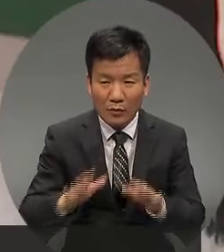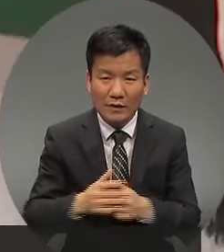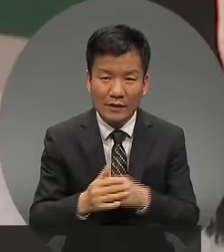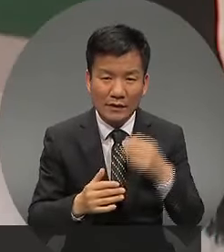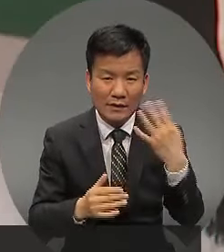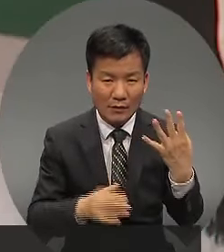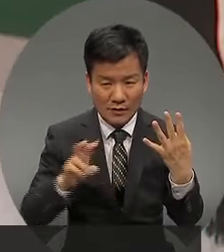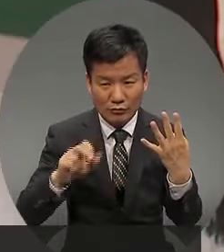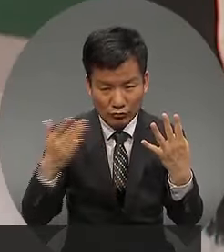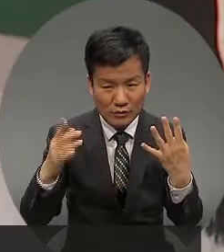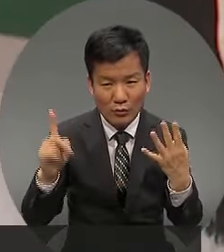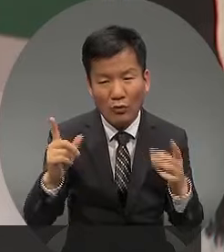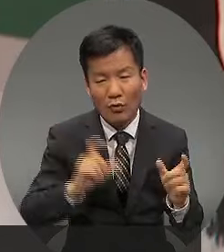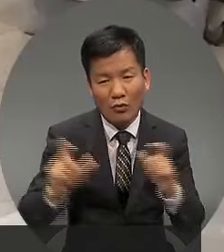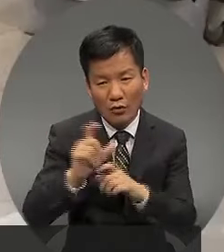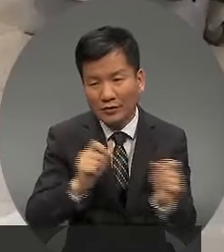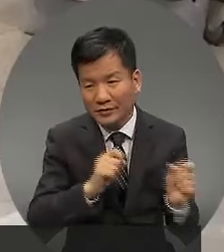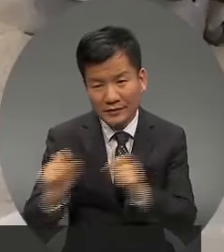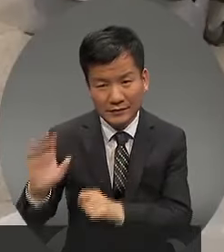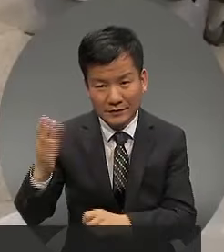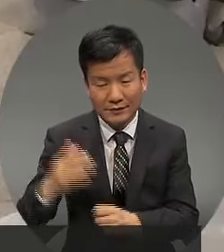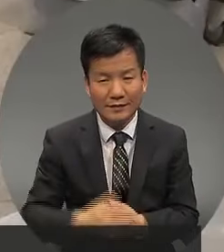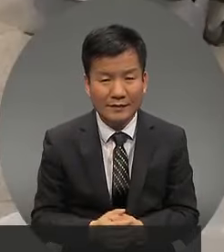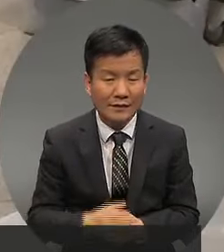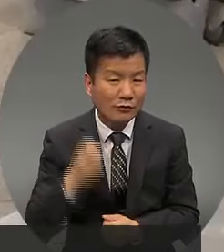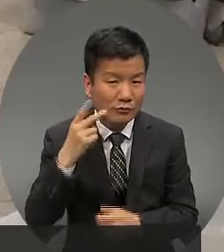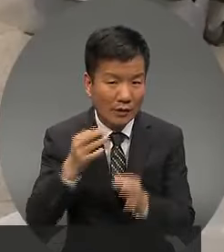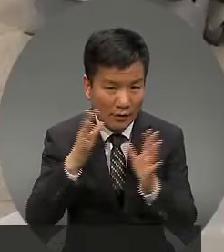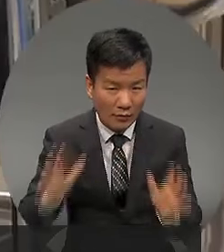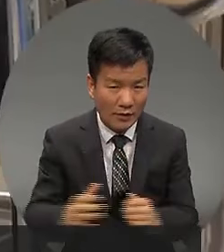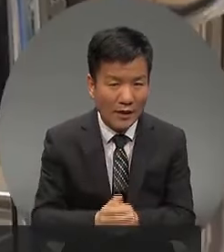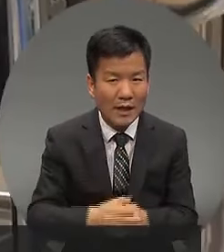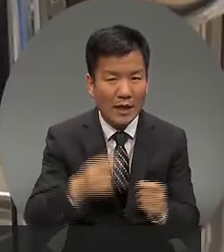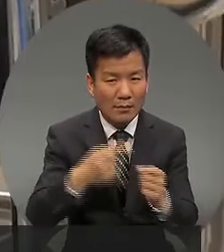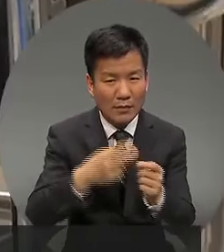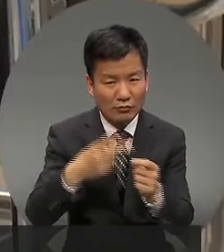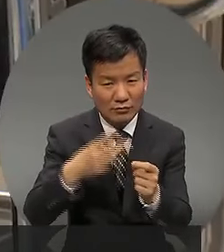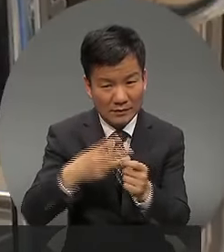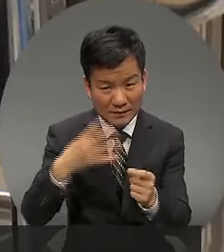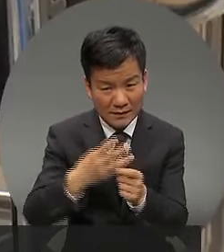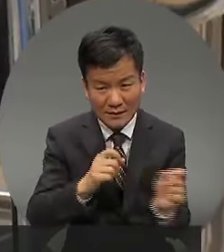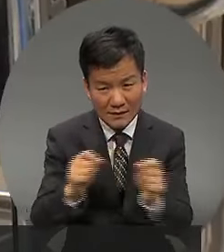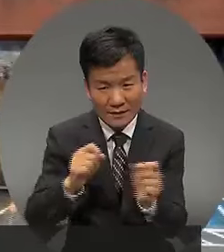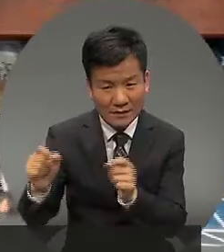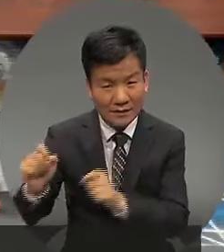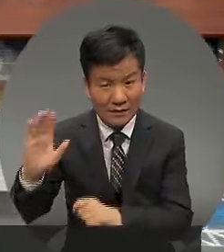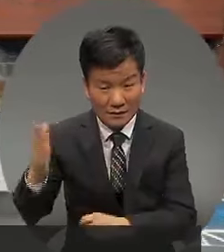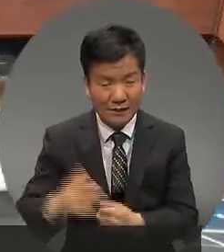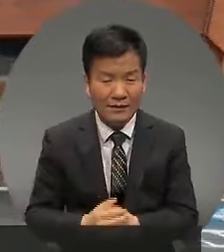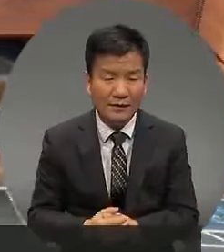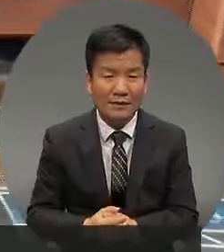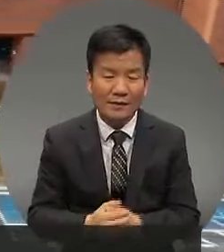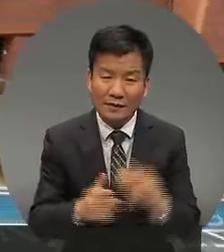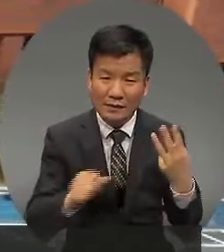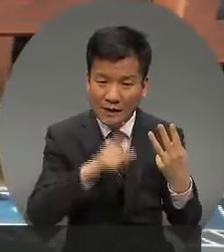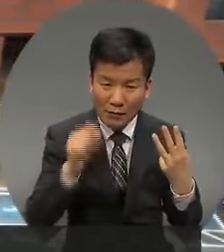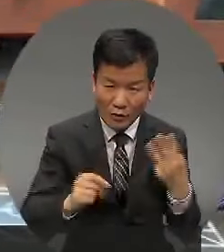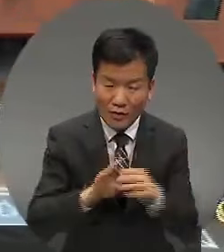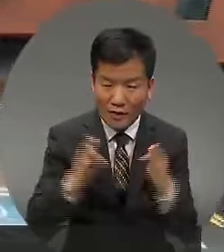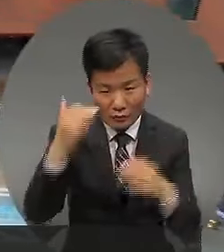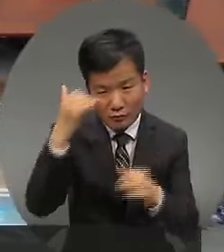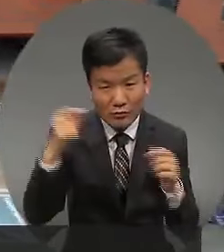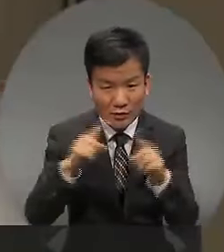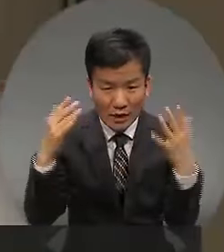29일로 한차례 더 겁 두 달 사이 개강을 미룬게 벌써 네번째입니다 지난달 개강한 충북대